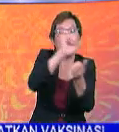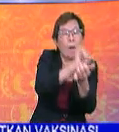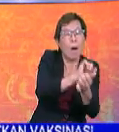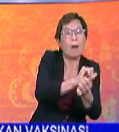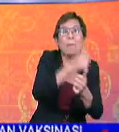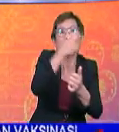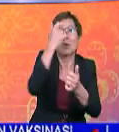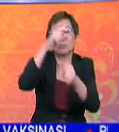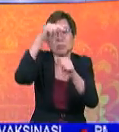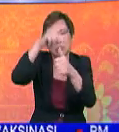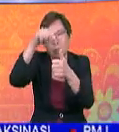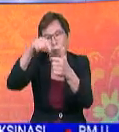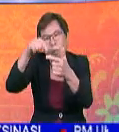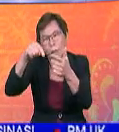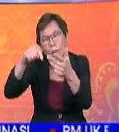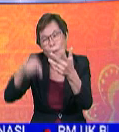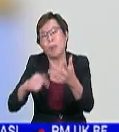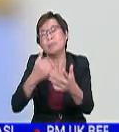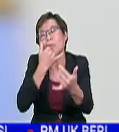berbagai kesalahan